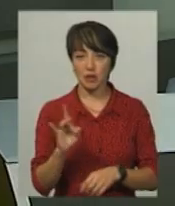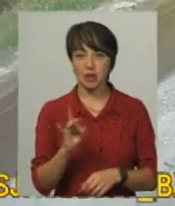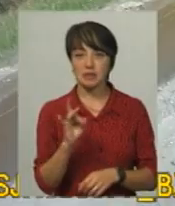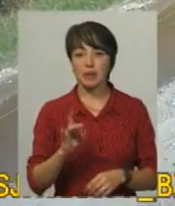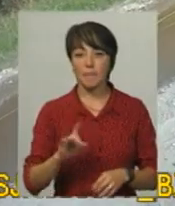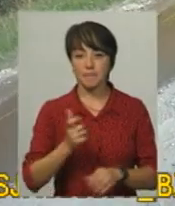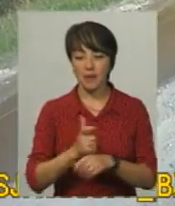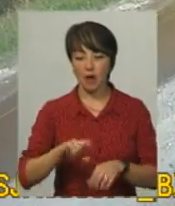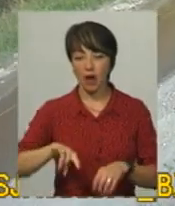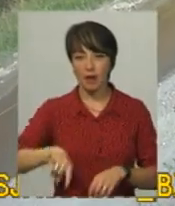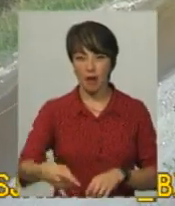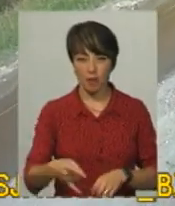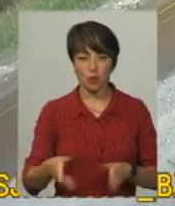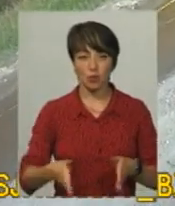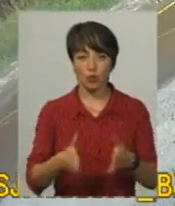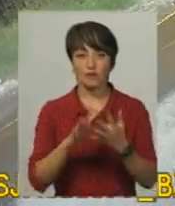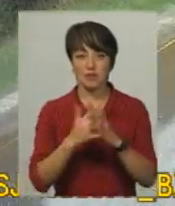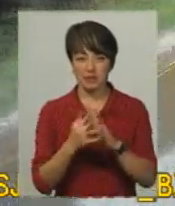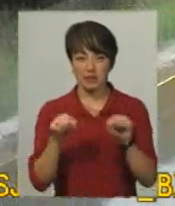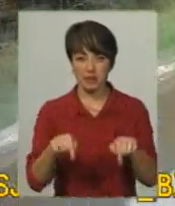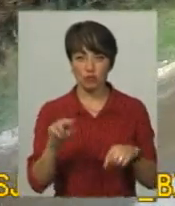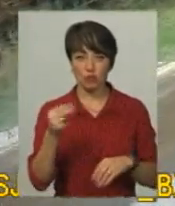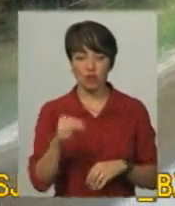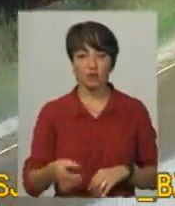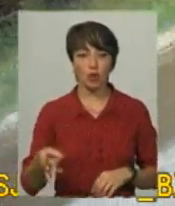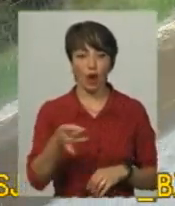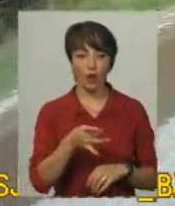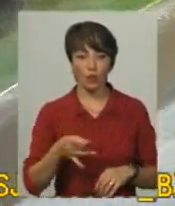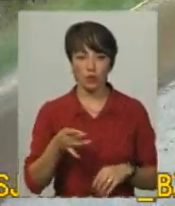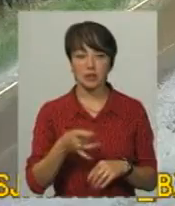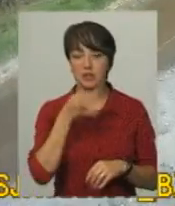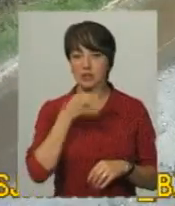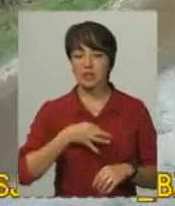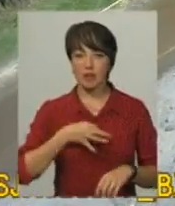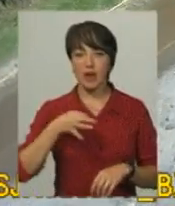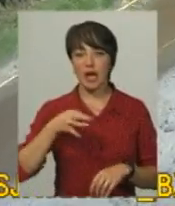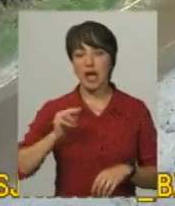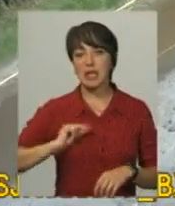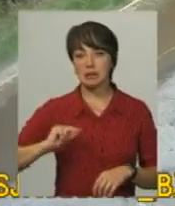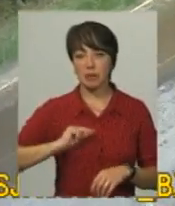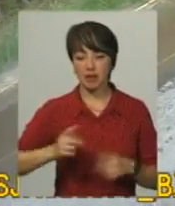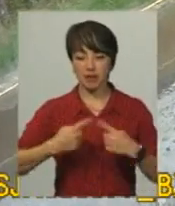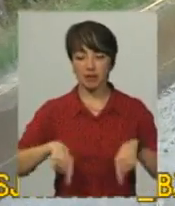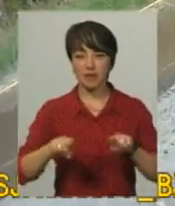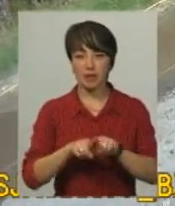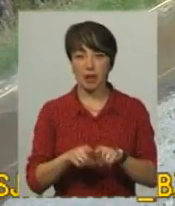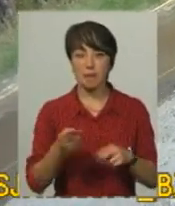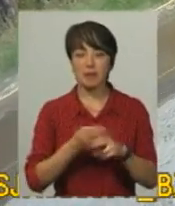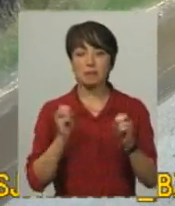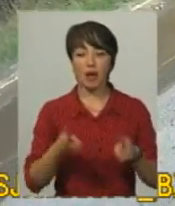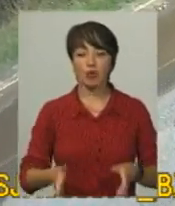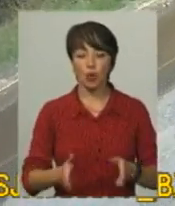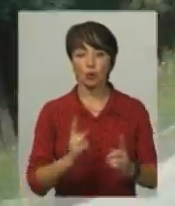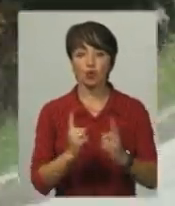на автодорозі Р-48 у селі Вівці Чемеровецького району. Про це нам сказав інспектор відділу безпеки дорожнього руху управління